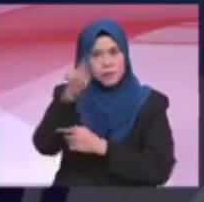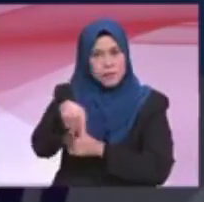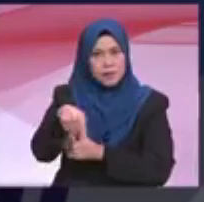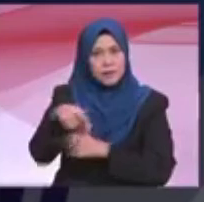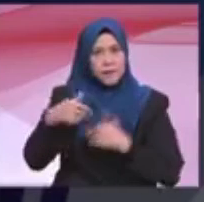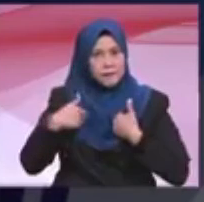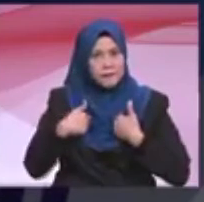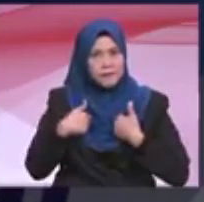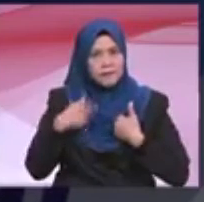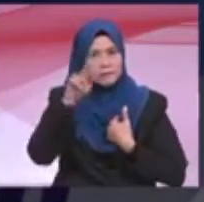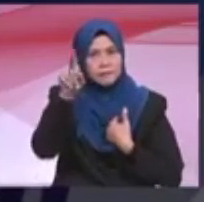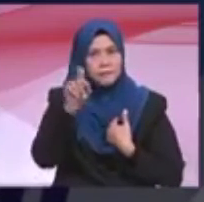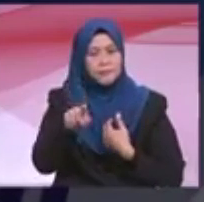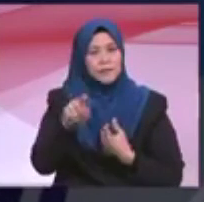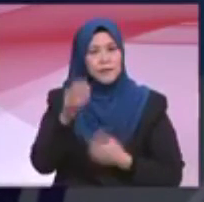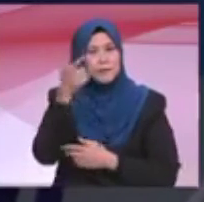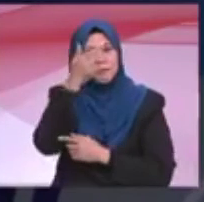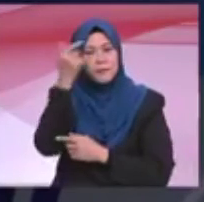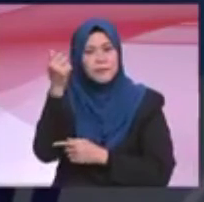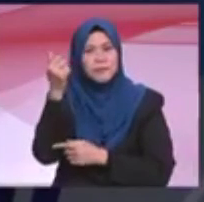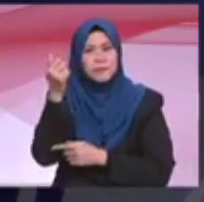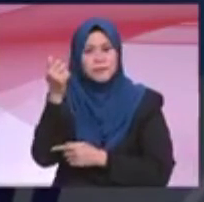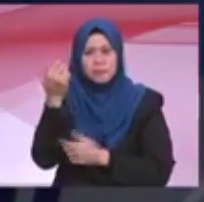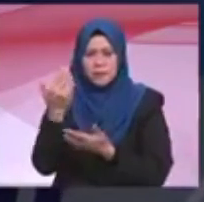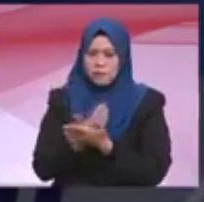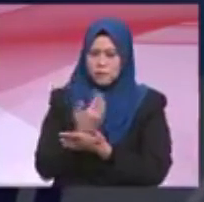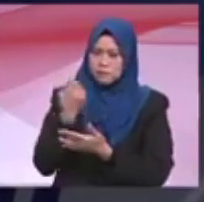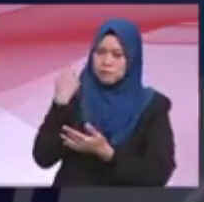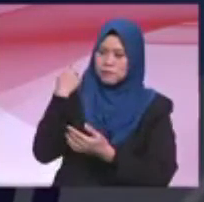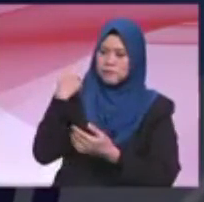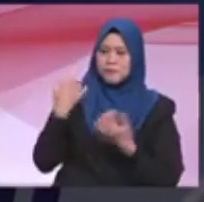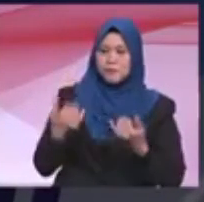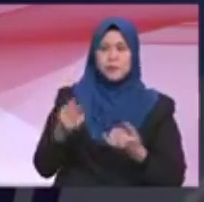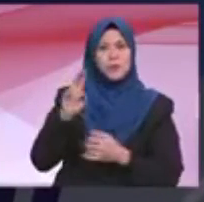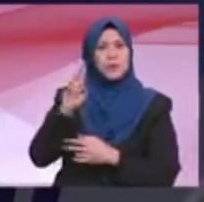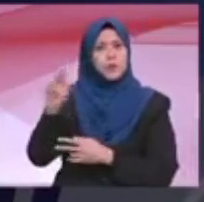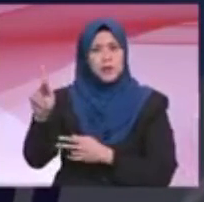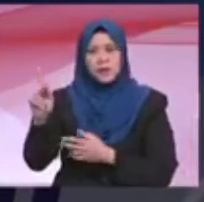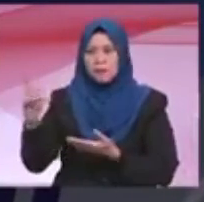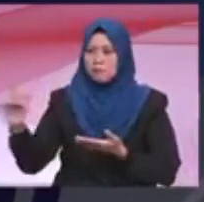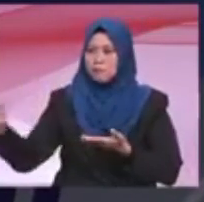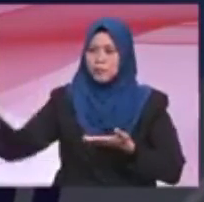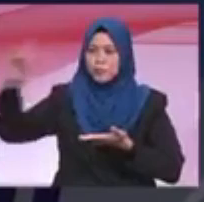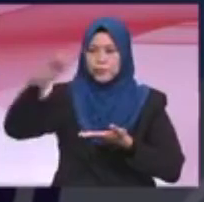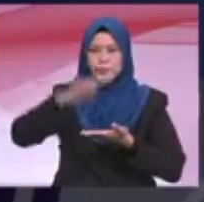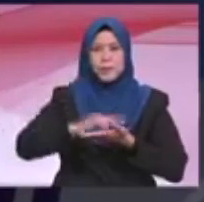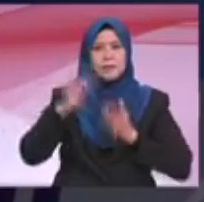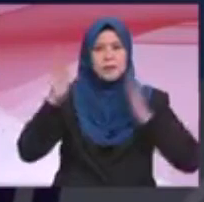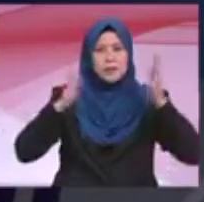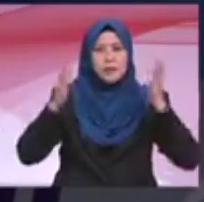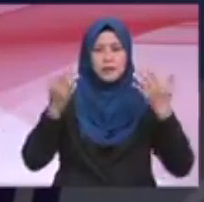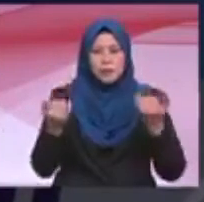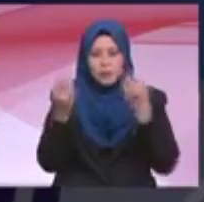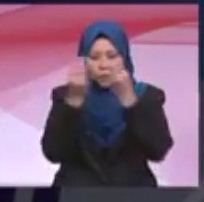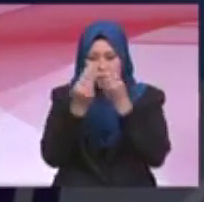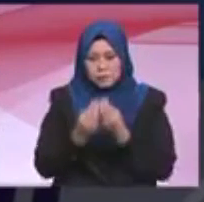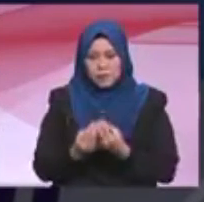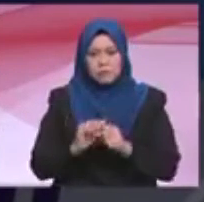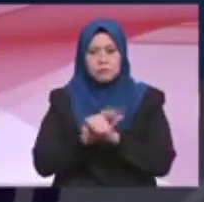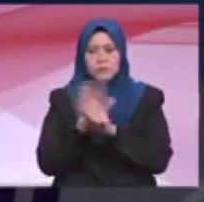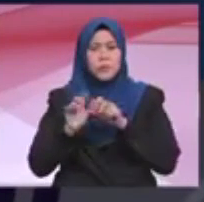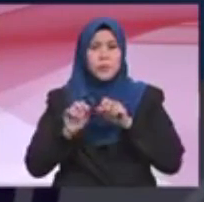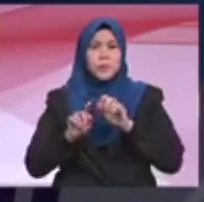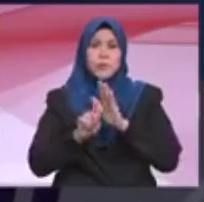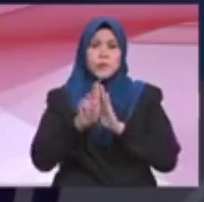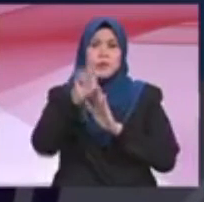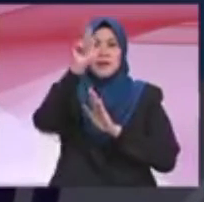tadika swasta terutamanya kerana baru-baru ini varian UK pun dah masuk ke negara kita, pandemik semakin tinggi, mungkin swab